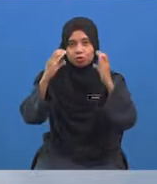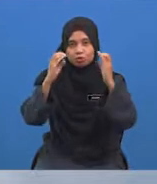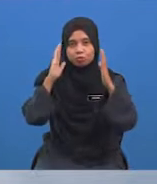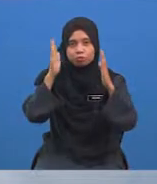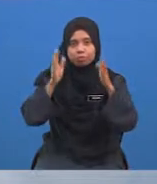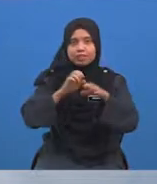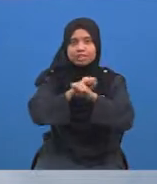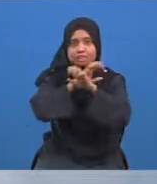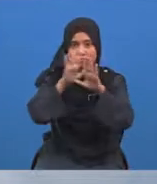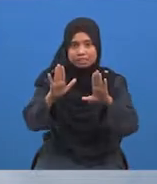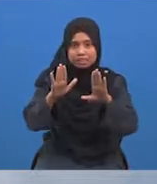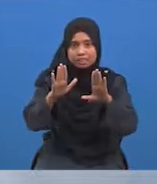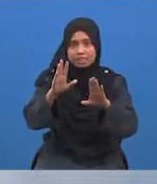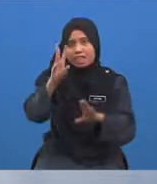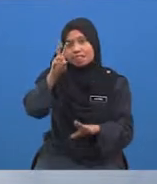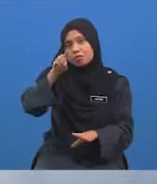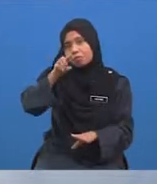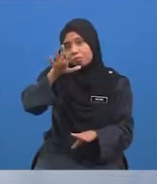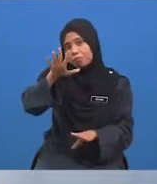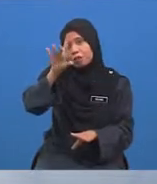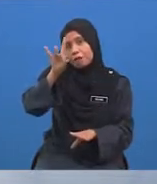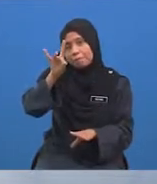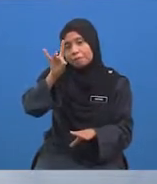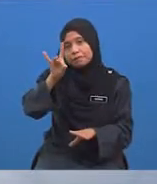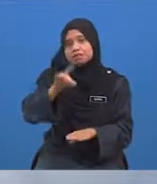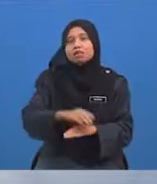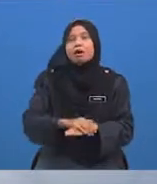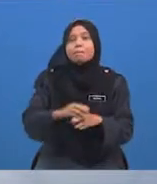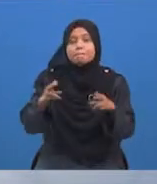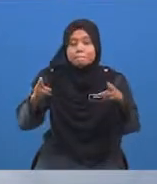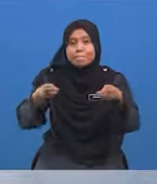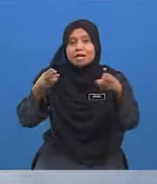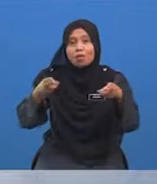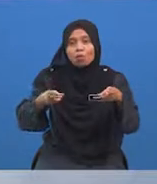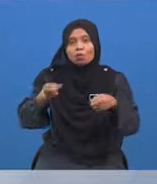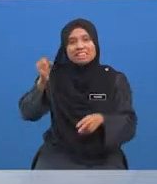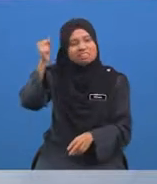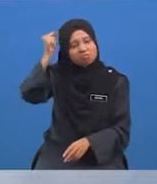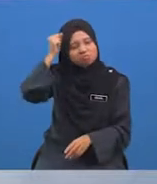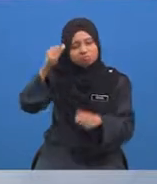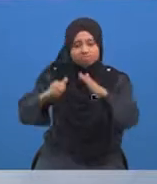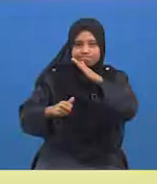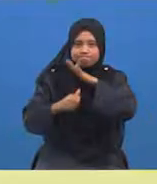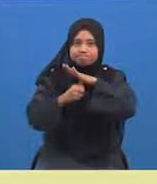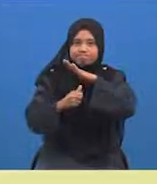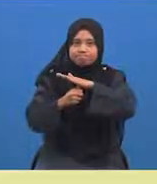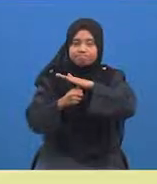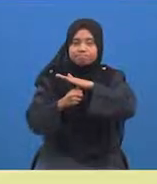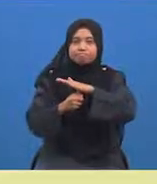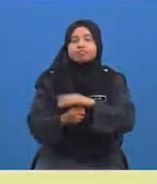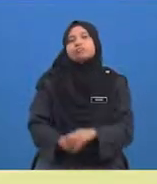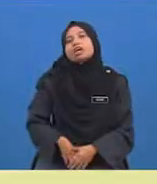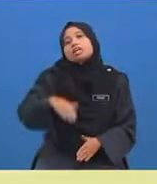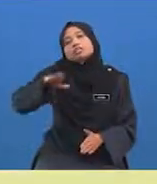menerangkan subtajuk 6.5.8 iaitu pengurusan stres semester 2.